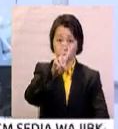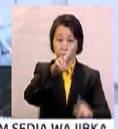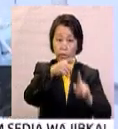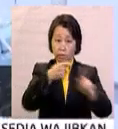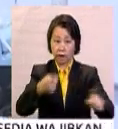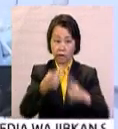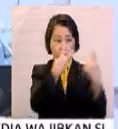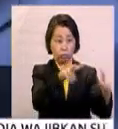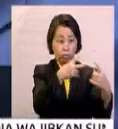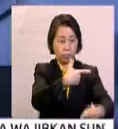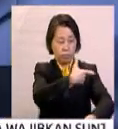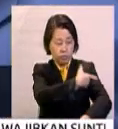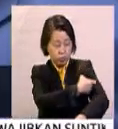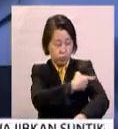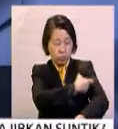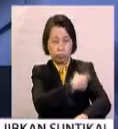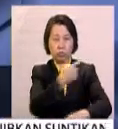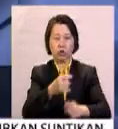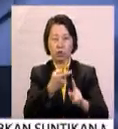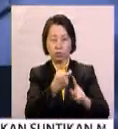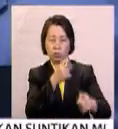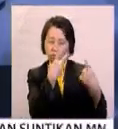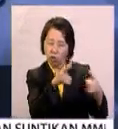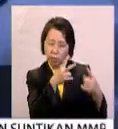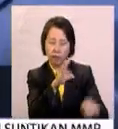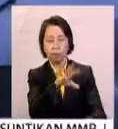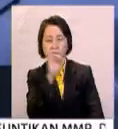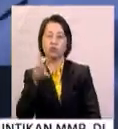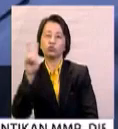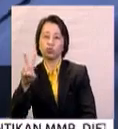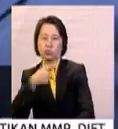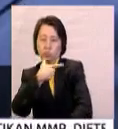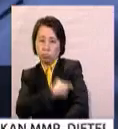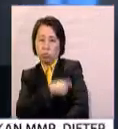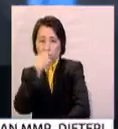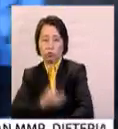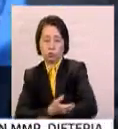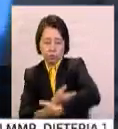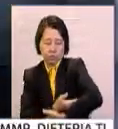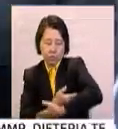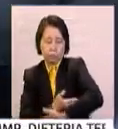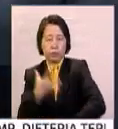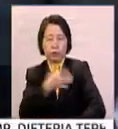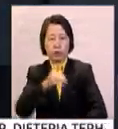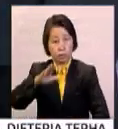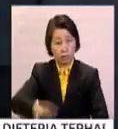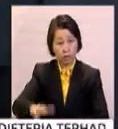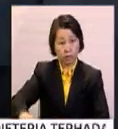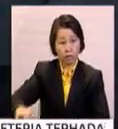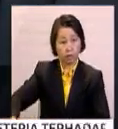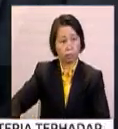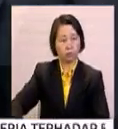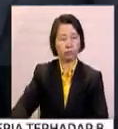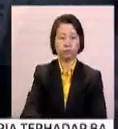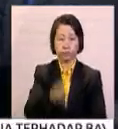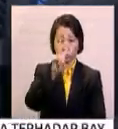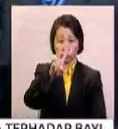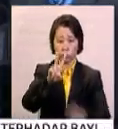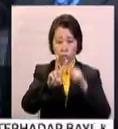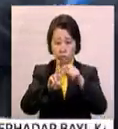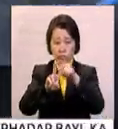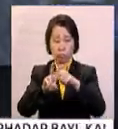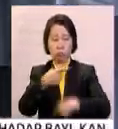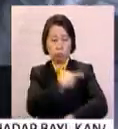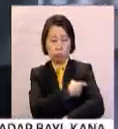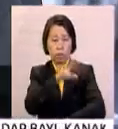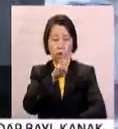daripada 12 suntikan vaksin dalam program imunisasi kebangsaan untuk bayi dan kanak-kanak di negara ini. 2 vaksin berkenaan